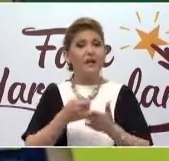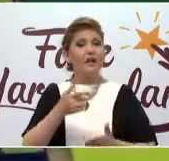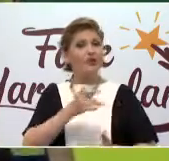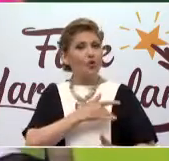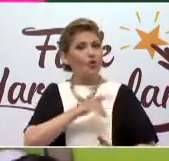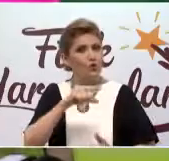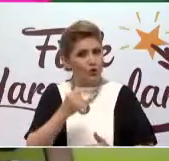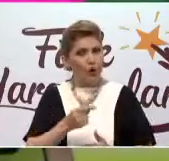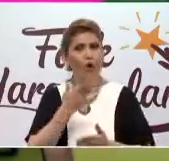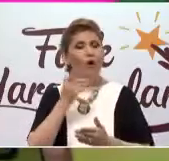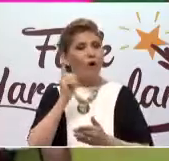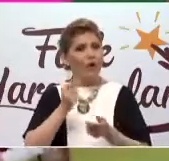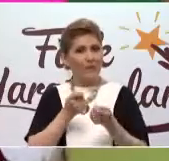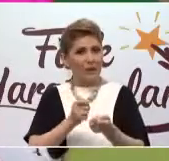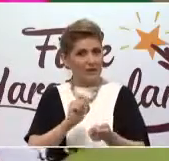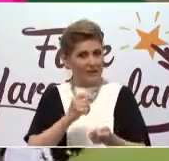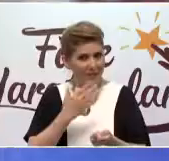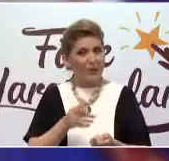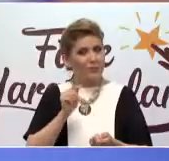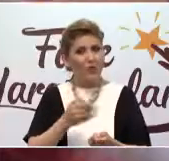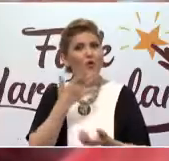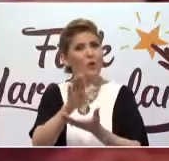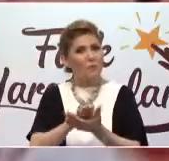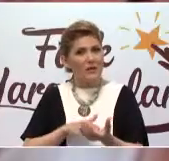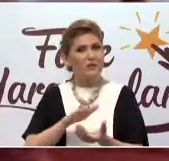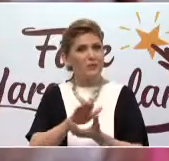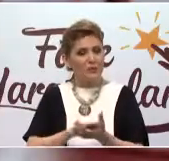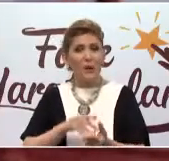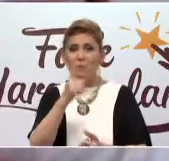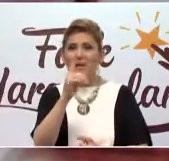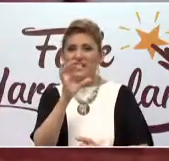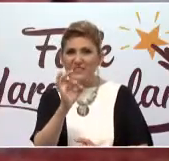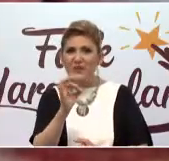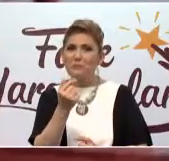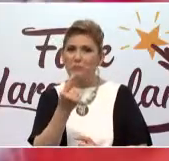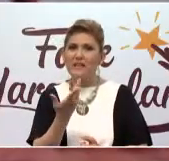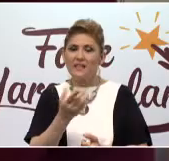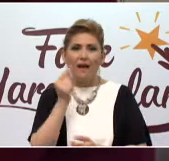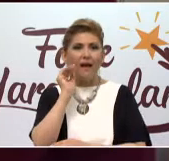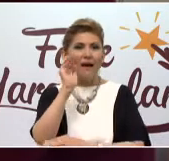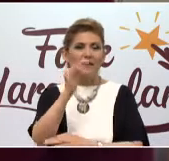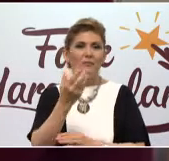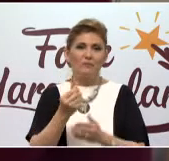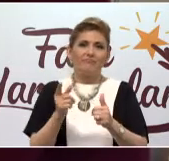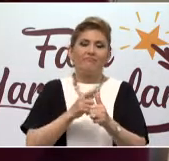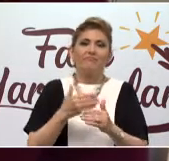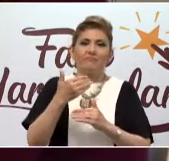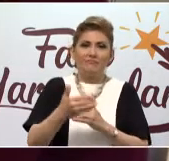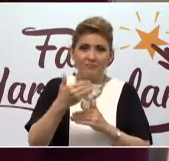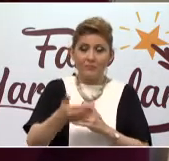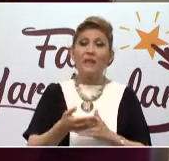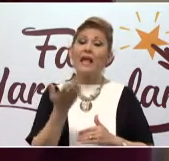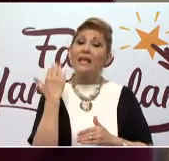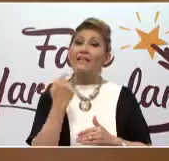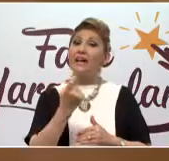olarak öğretmenlik yapıyorlar ve böyle bu şekilde de mezun olduklarında 1-0 biraz daha meslek hayatına daha önde başlamış oluyorlar. Geçen